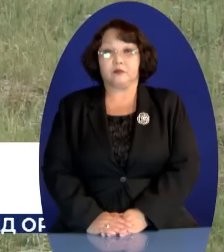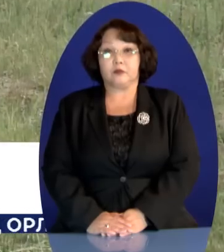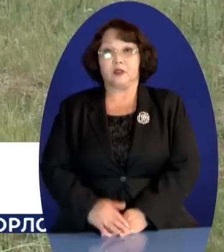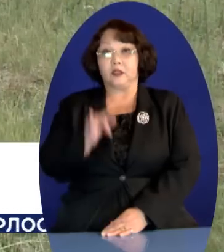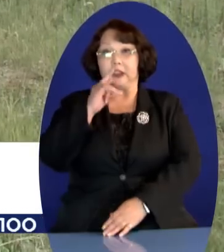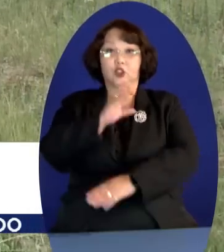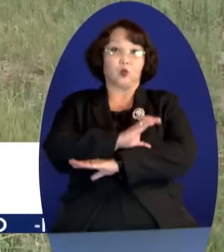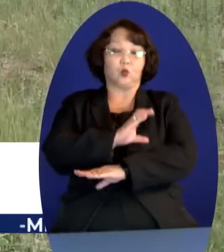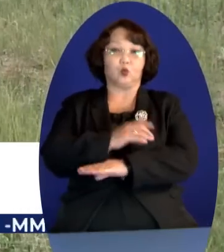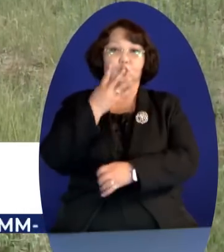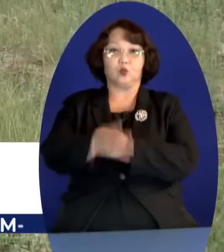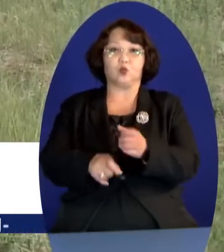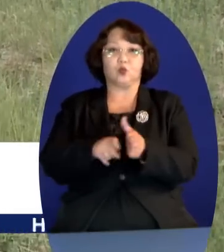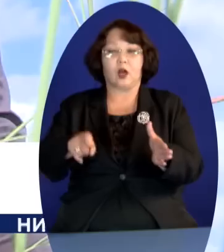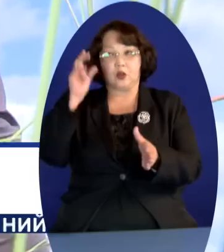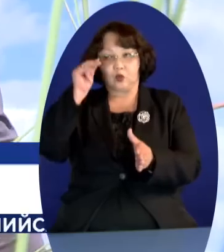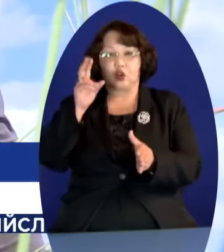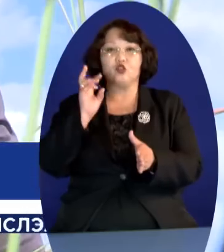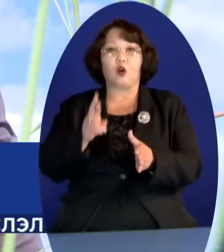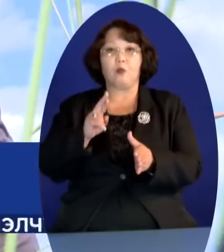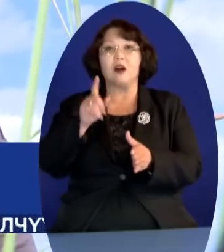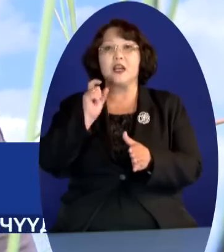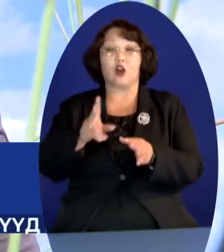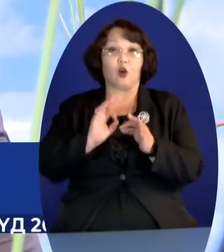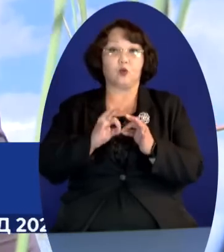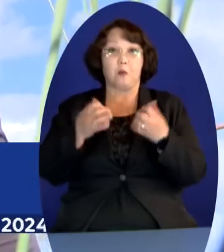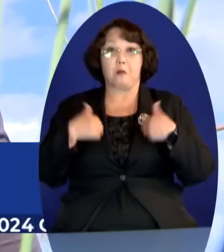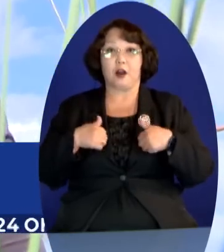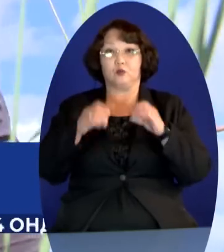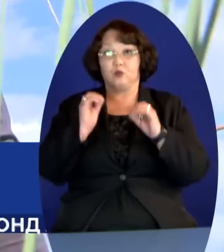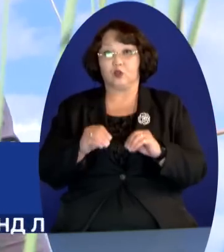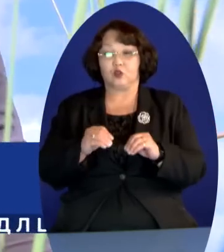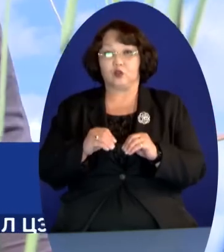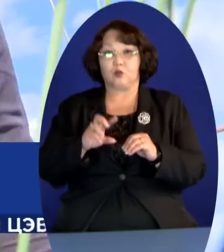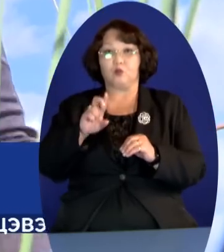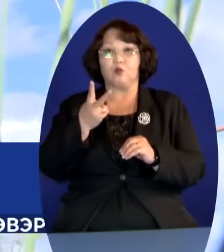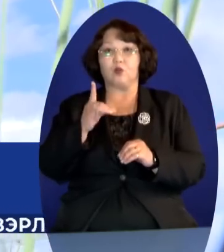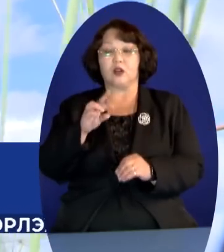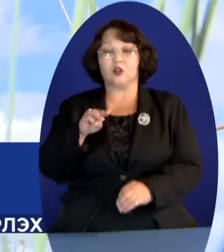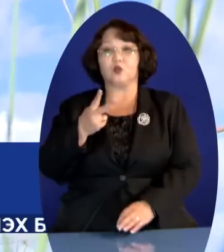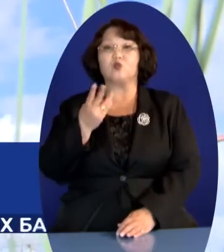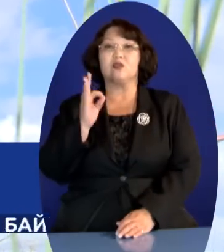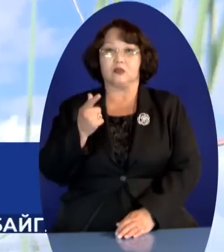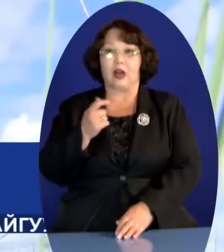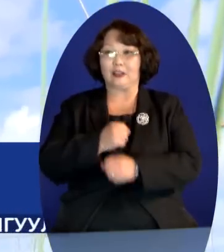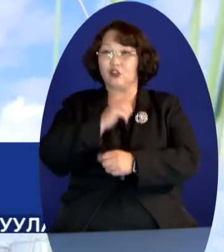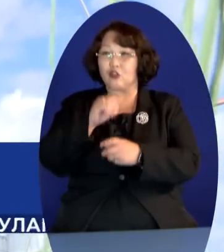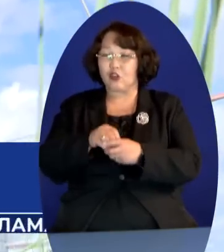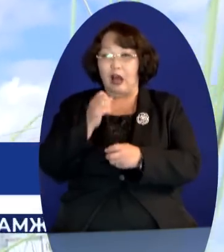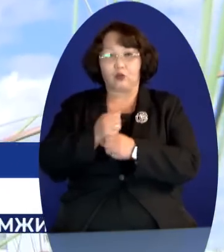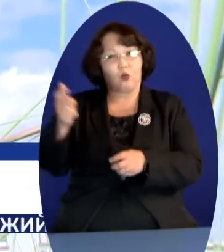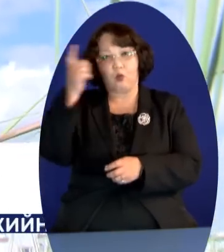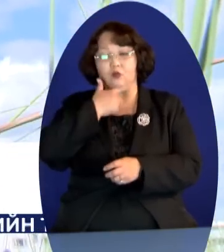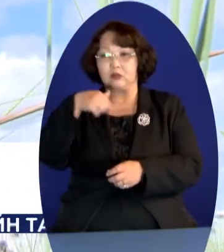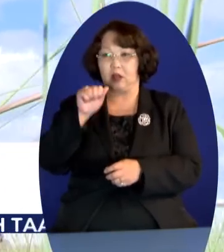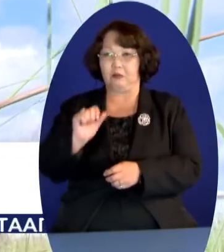Их сургуульд 4 жил суралцаж Япон хэлний орчуулагч багш мэрэгжил эзэмшсэн бүрэн түшиг ажлын олдоц мөн цалин бага учраас